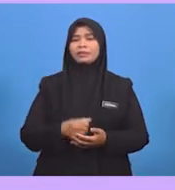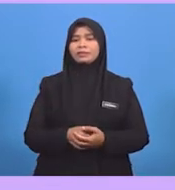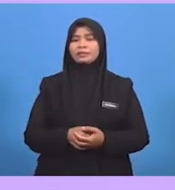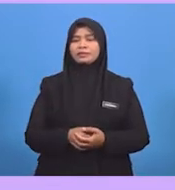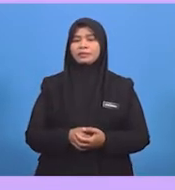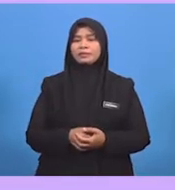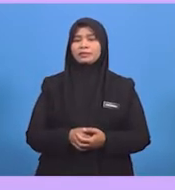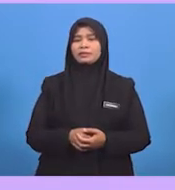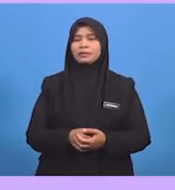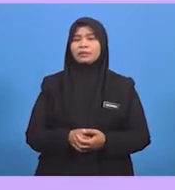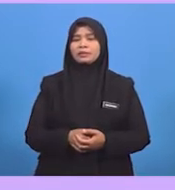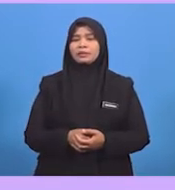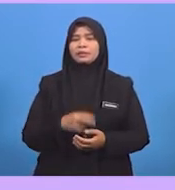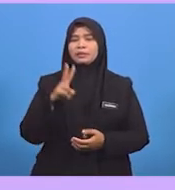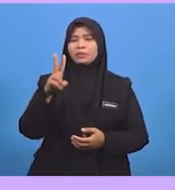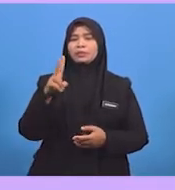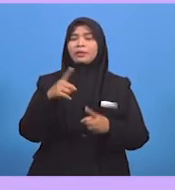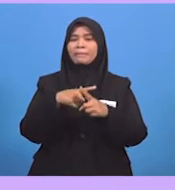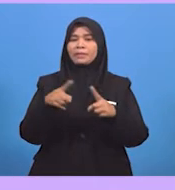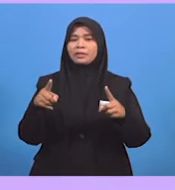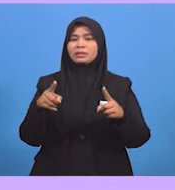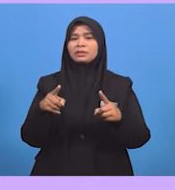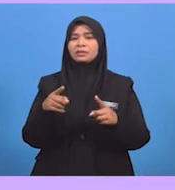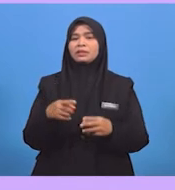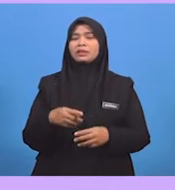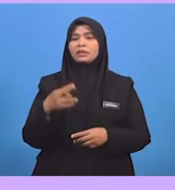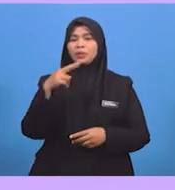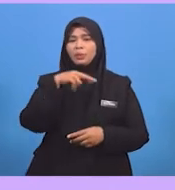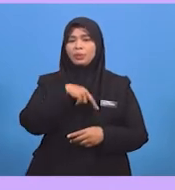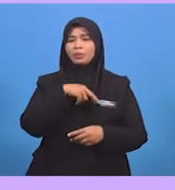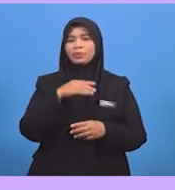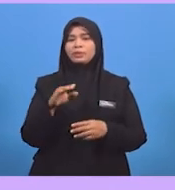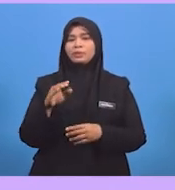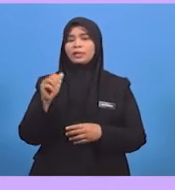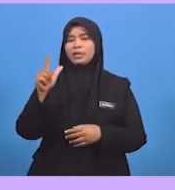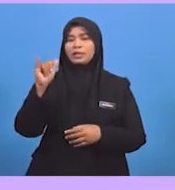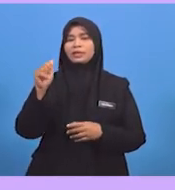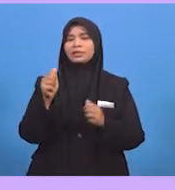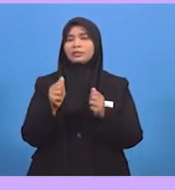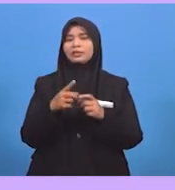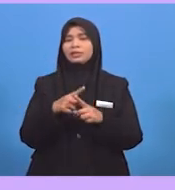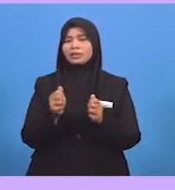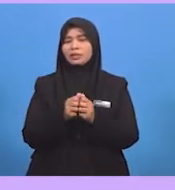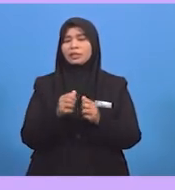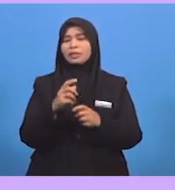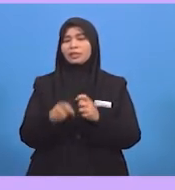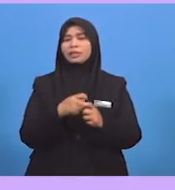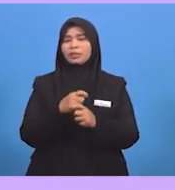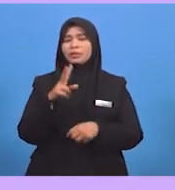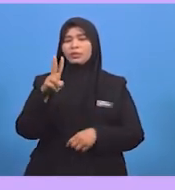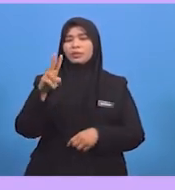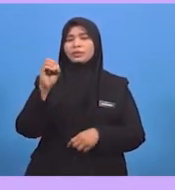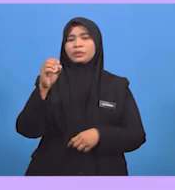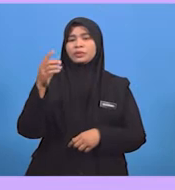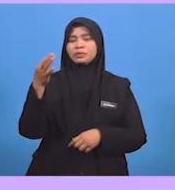RM4,092,200. Yang kedua, perbezaan untung Encik Ali pada tahun 2020 berbanding 2019.